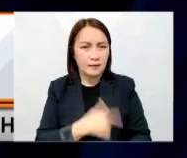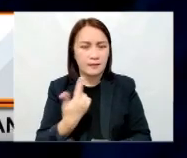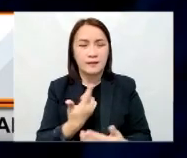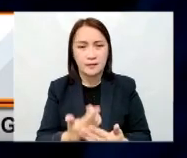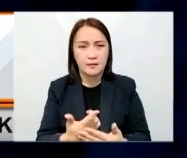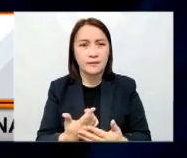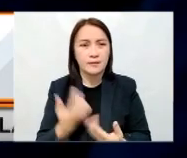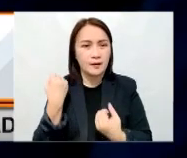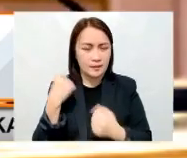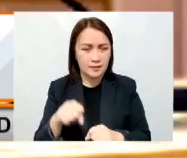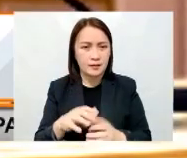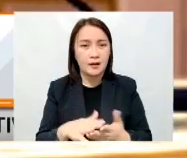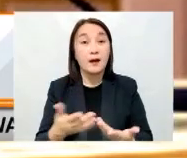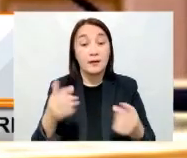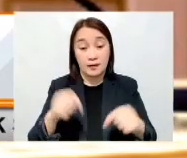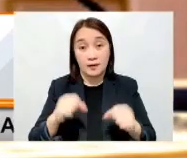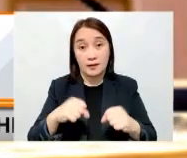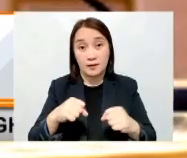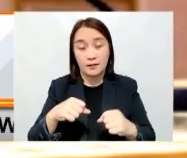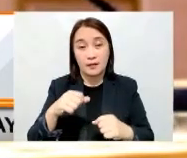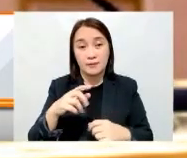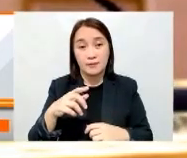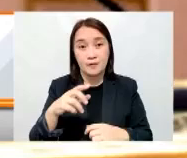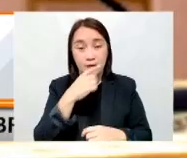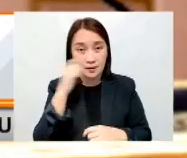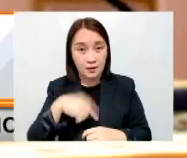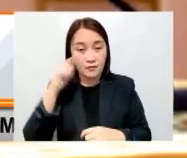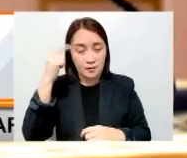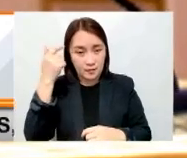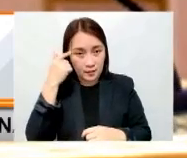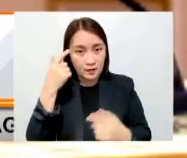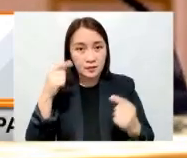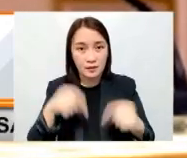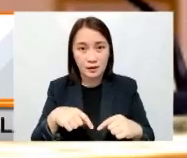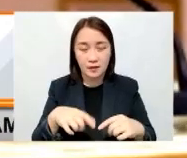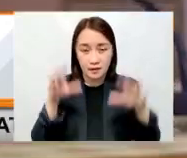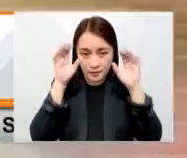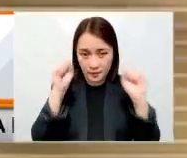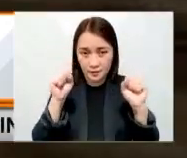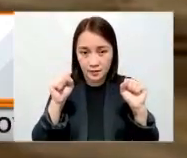nagkasundo ang gobyerno ng Russia at ang Wagner na pumagitan si Belarusian President Alexander Lukashenko.